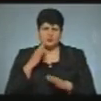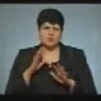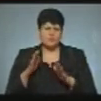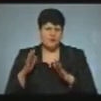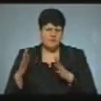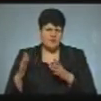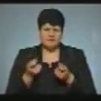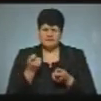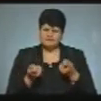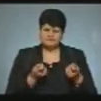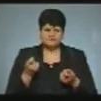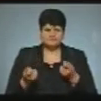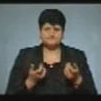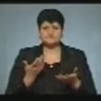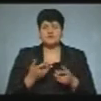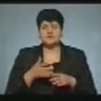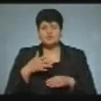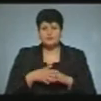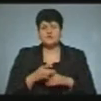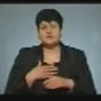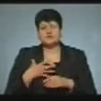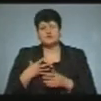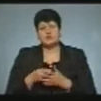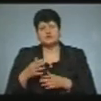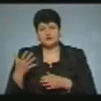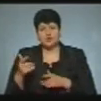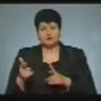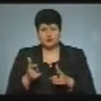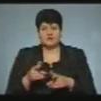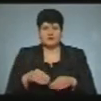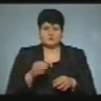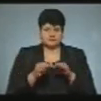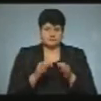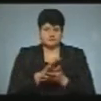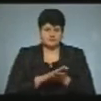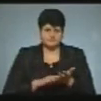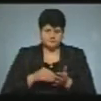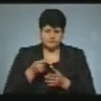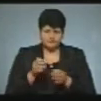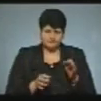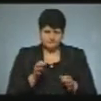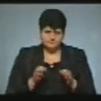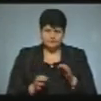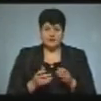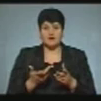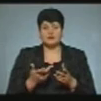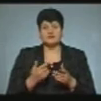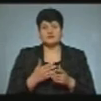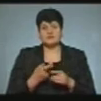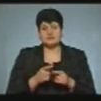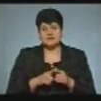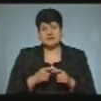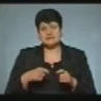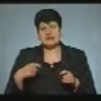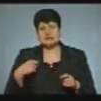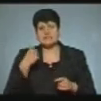і зрозуміло, що ми з свого боку теж готові подавати судові позови, але при судовій системі це затягнеться